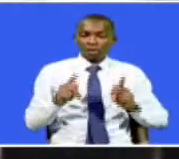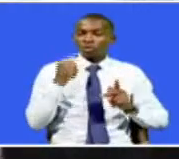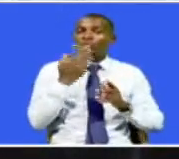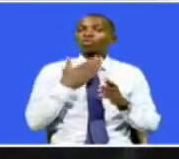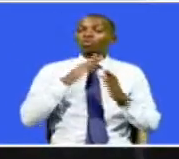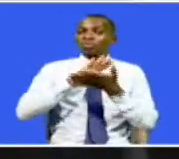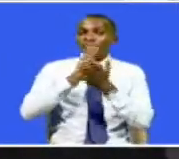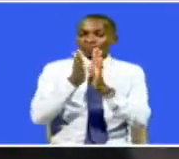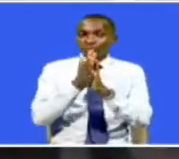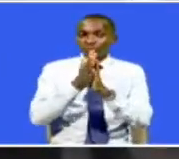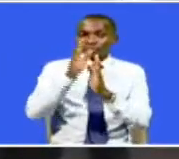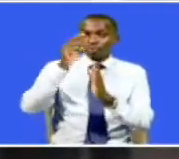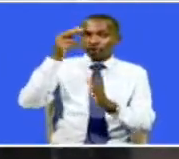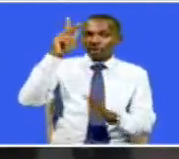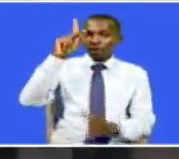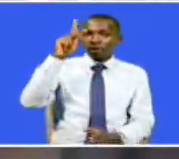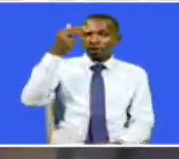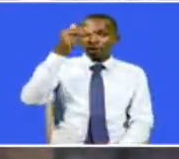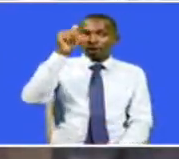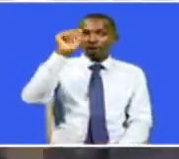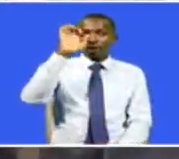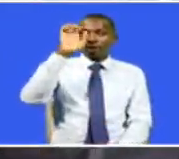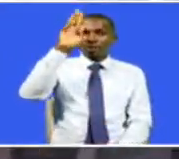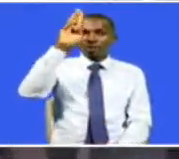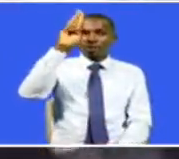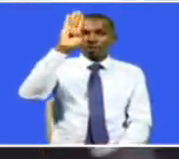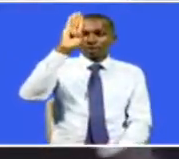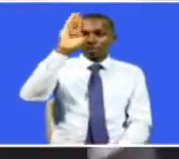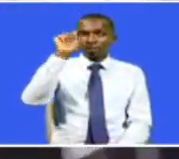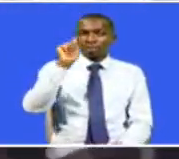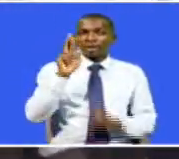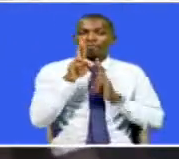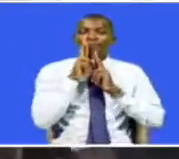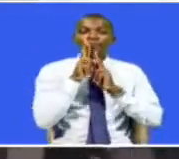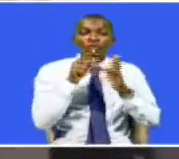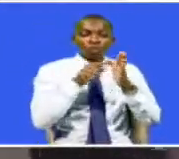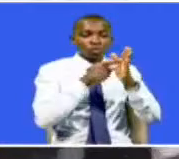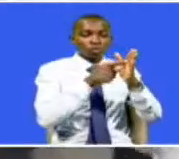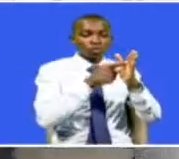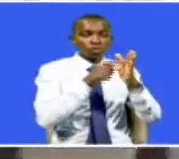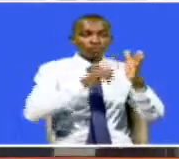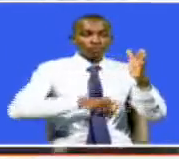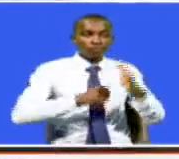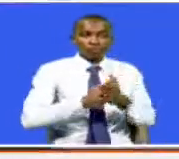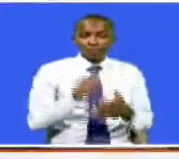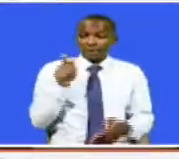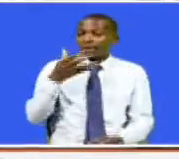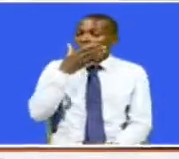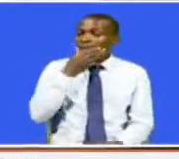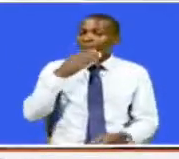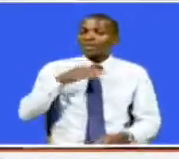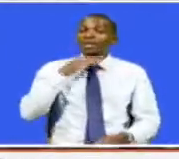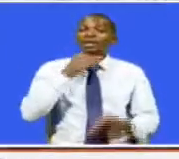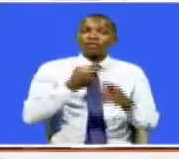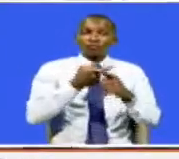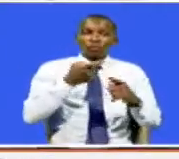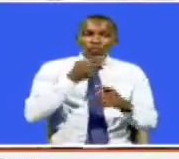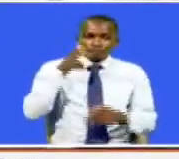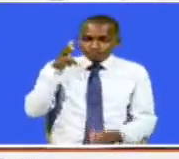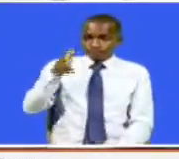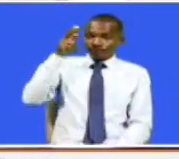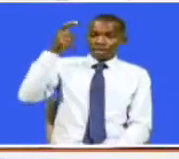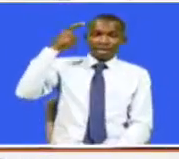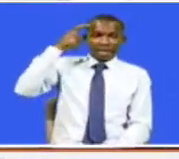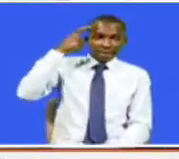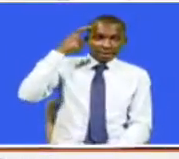eneo la Kimilili Brian Kaimba, umefanyika, ripoti ikibaini mwenda zake alifariki kutokana na kupigwa risasi kichwani